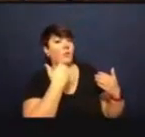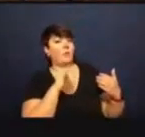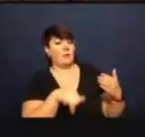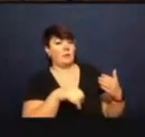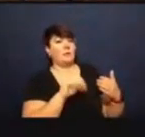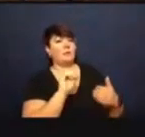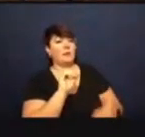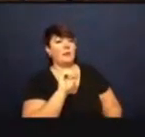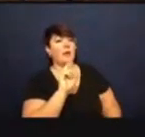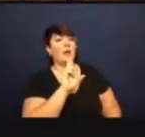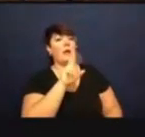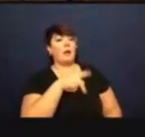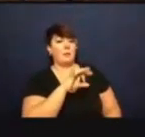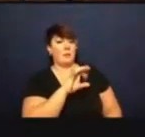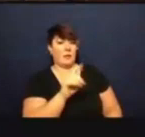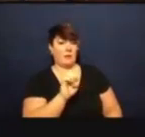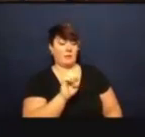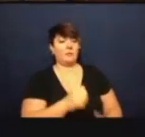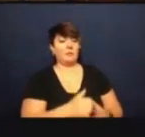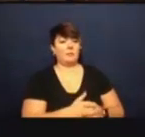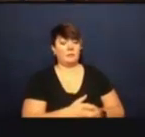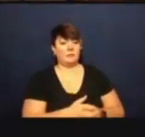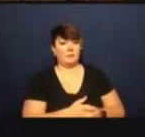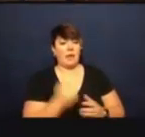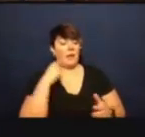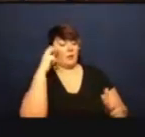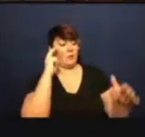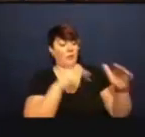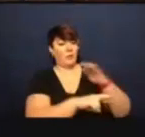Asante kwa maelezo ambayo umetoa.